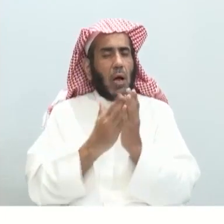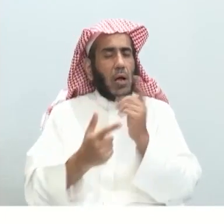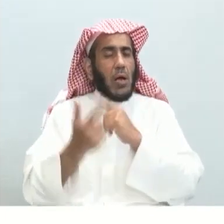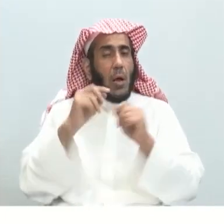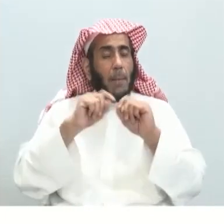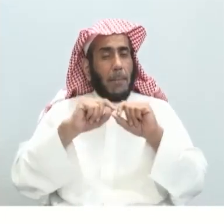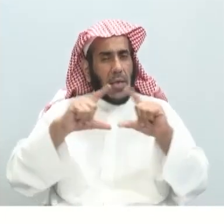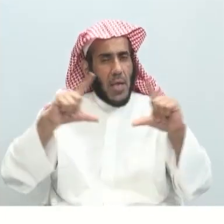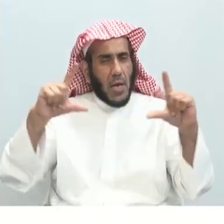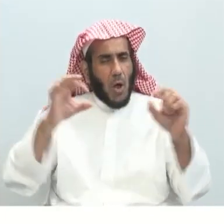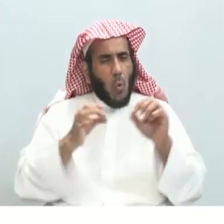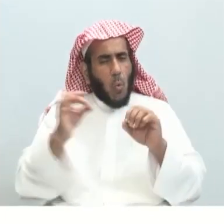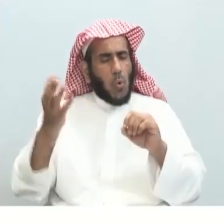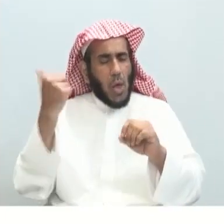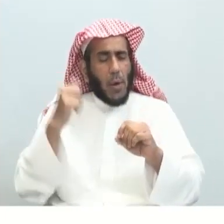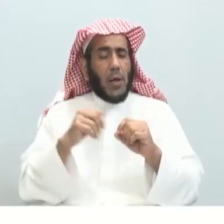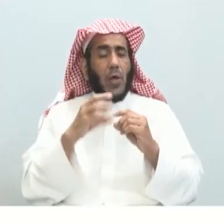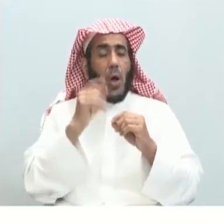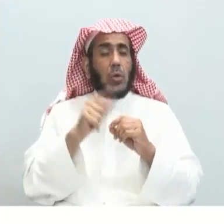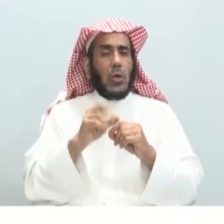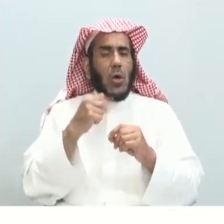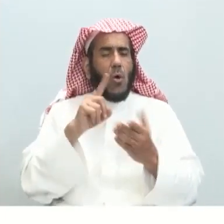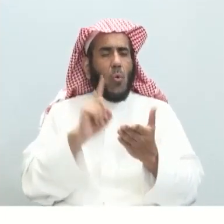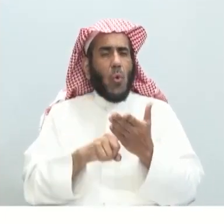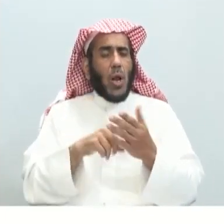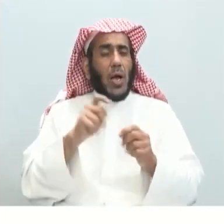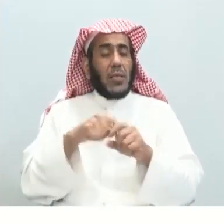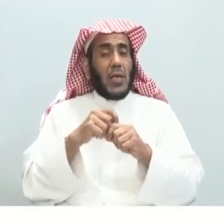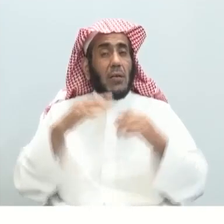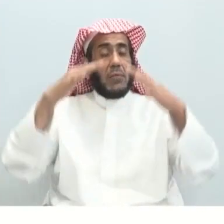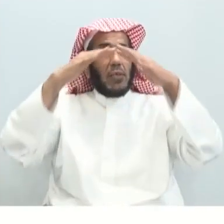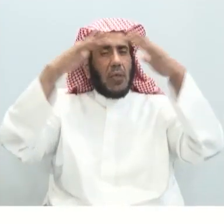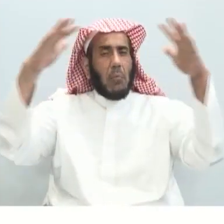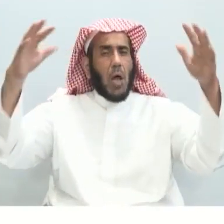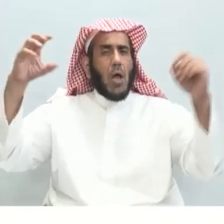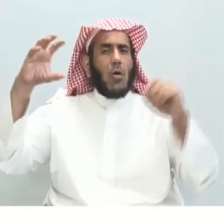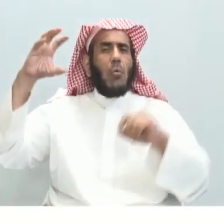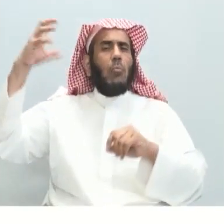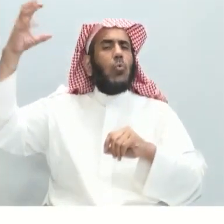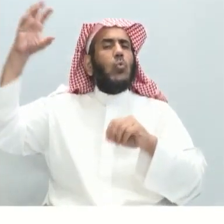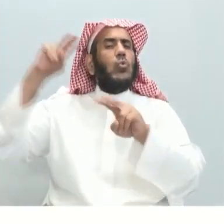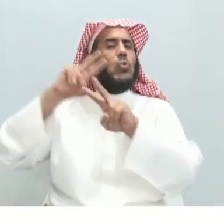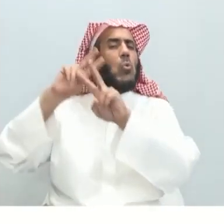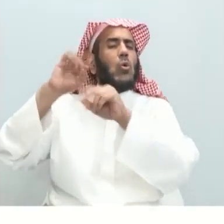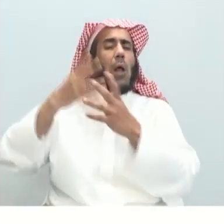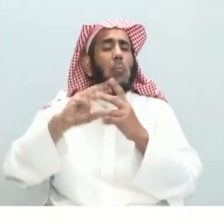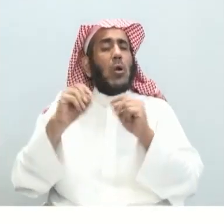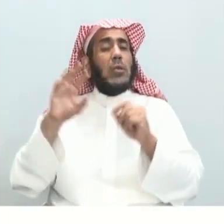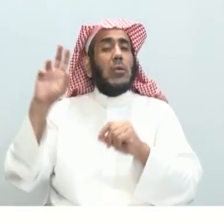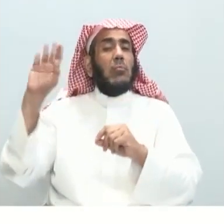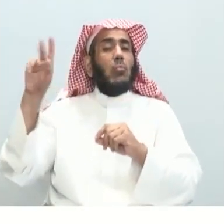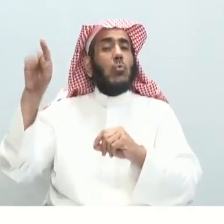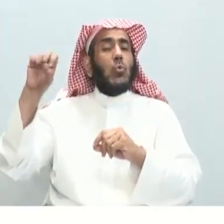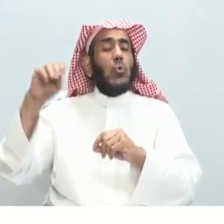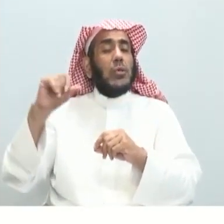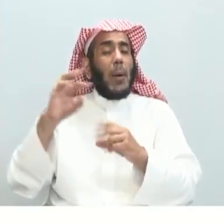بيناه سابقا هنا في قوله تعالى ولقد جعلنا في السماء بروجا ما المراد ايها الطلاب والطالبات بقوله